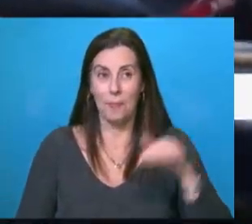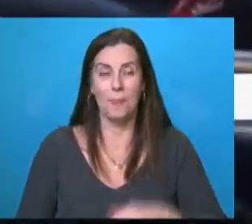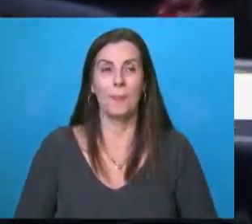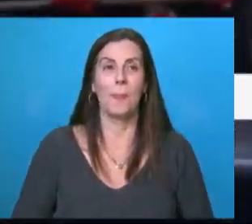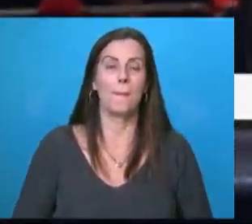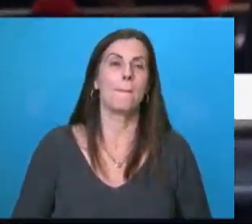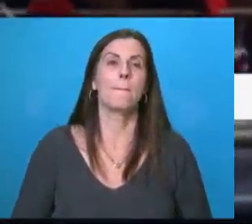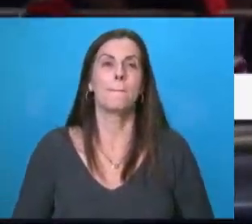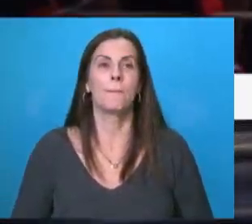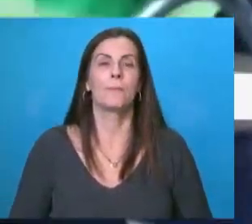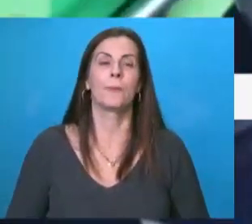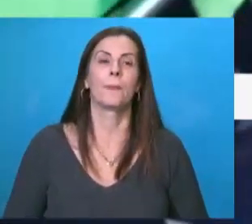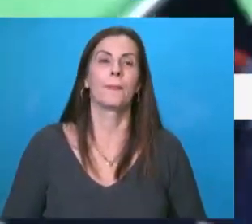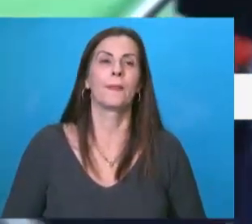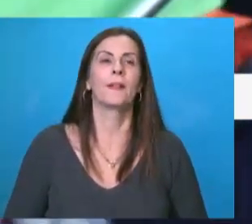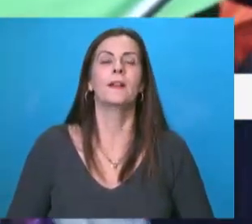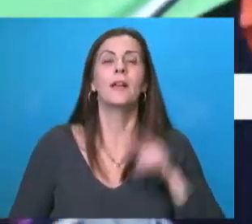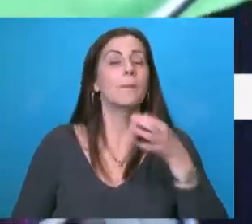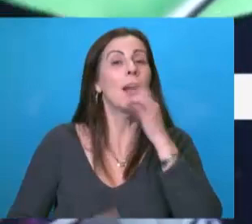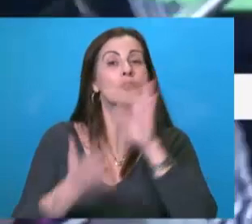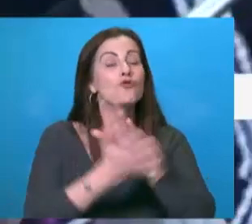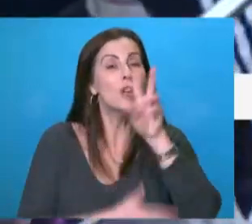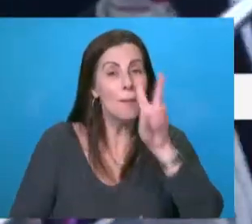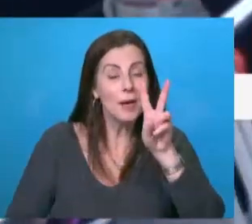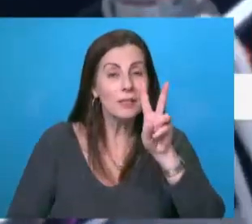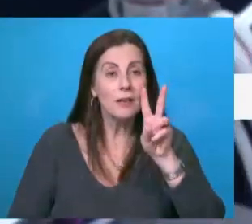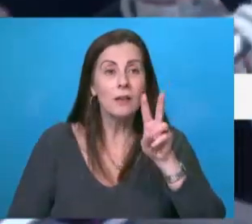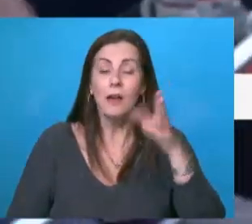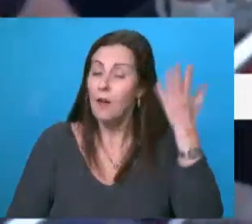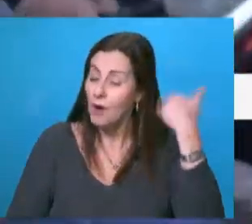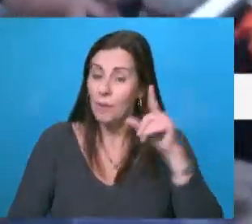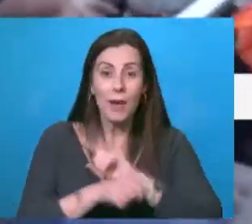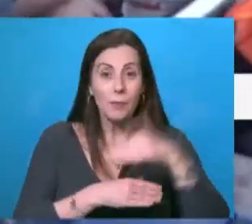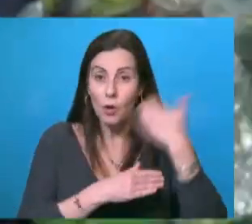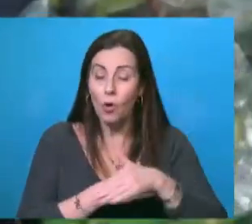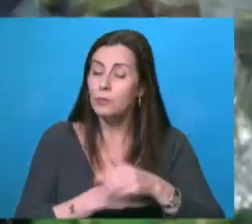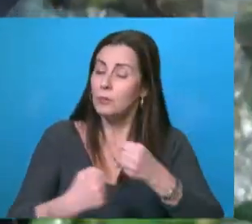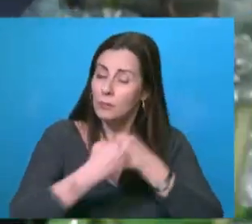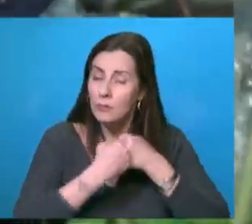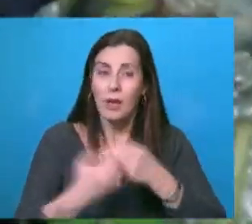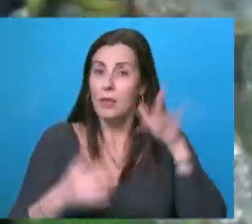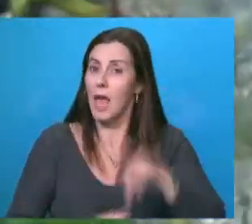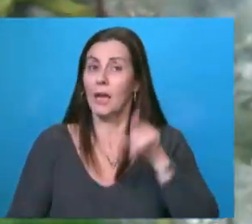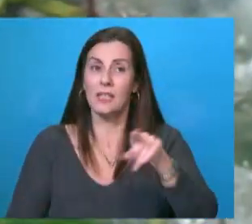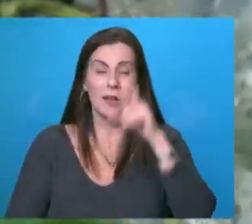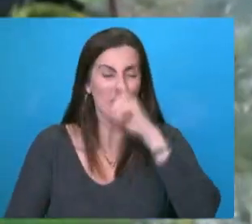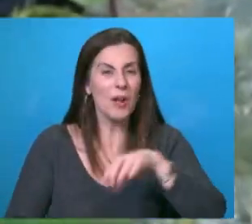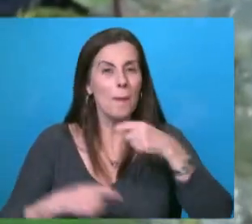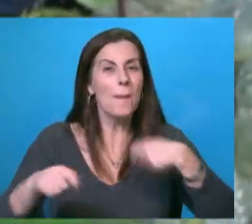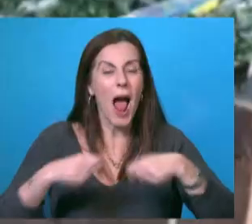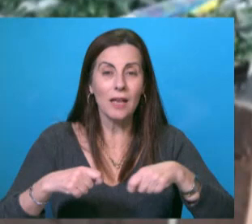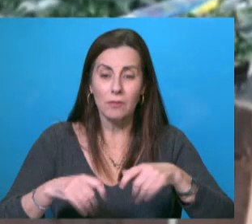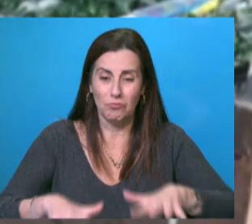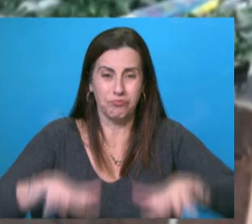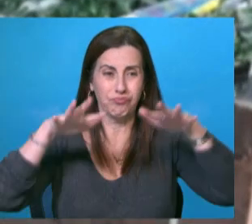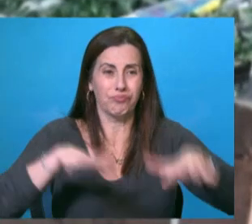סדטנסן. יש, הצלחתי להגיד את השם שלה, היא בת 12, והיא לחמה בזמן האחרון נגד התמונות האלה, פסולת פלסטיק שממלאת